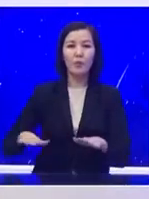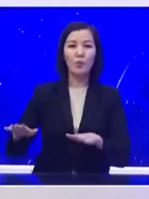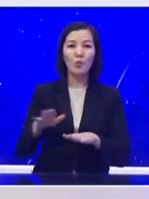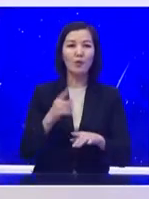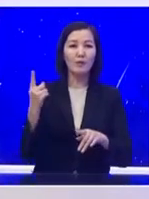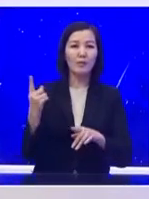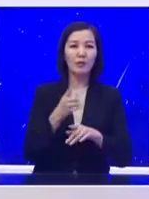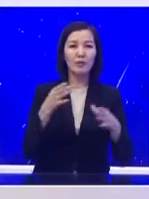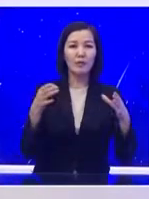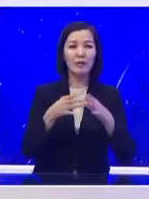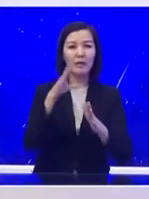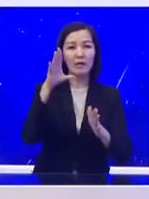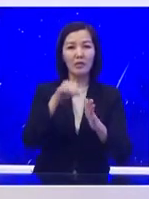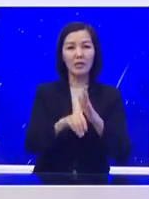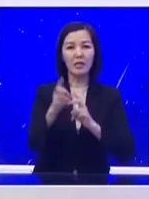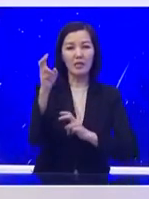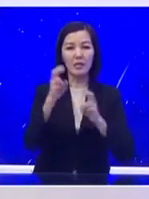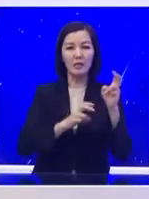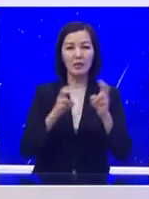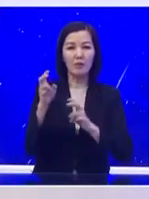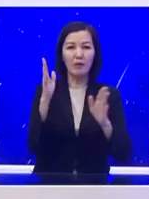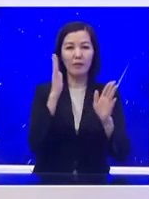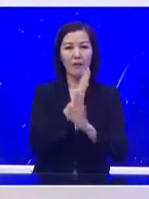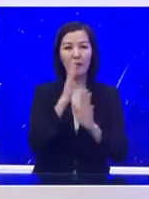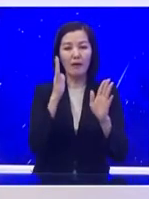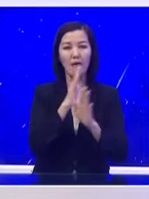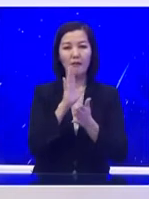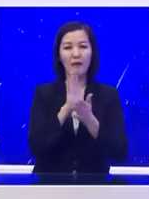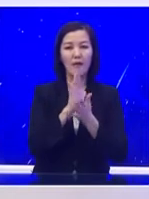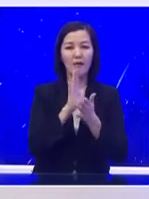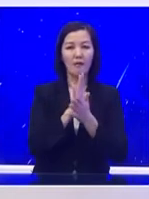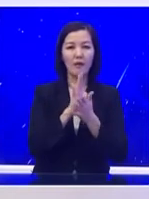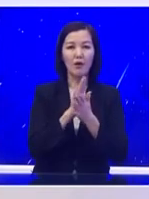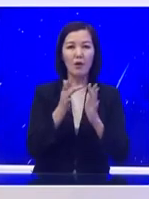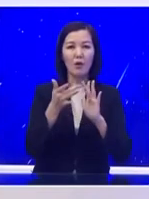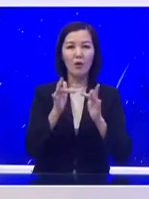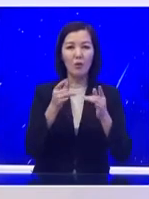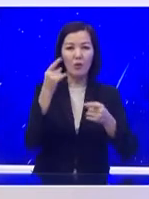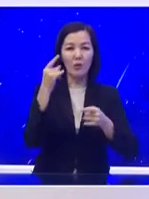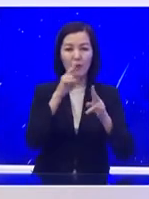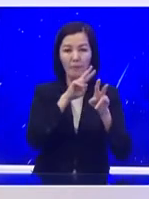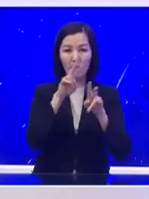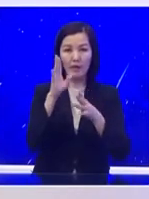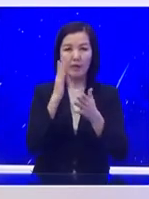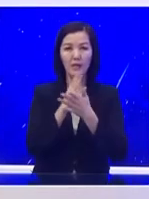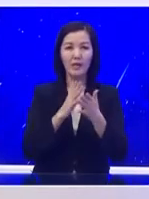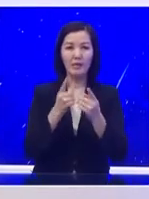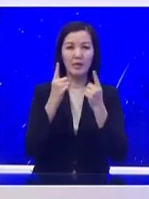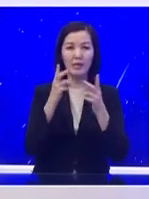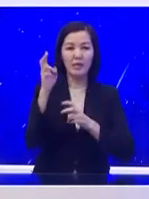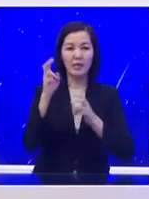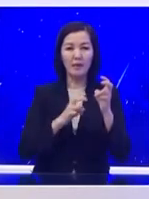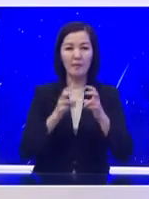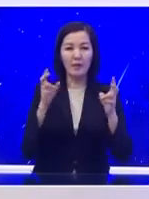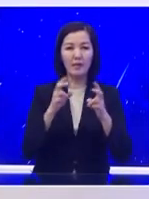Өңірдегі бірінші санатқа жататын кәсіпорындардың қоршаған ортаға қалдық шығаруы онлайн бақыланады. Енді облыстағы ірі